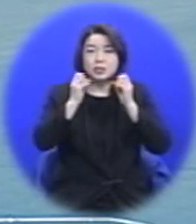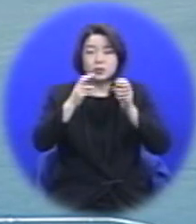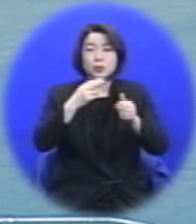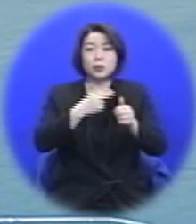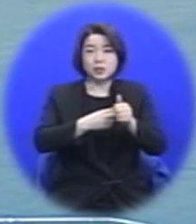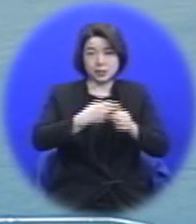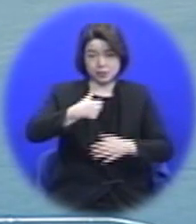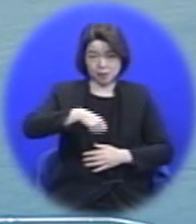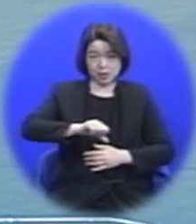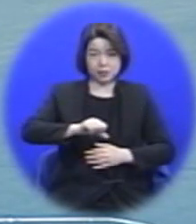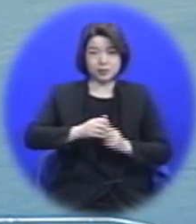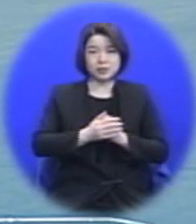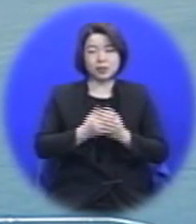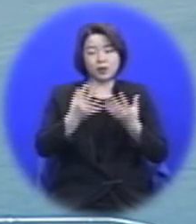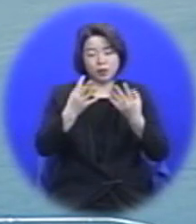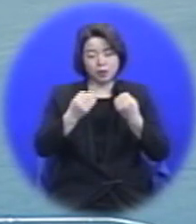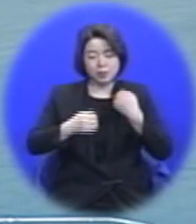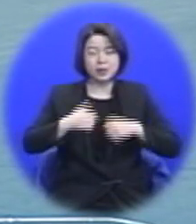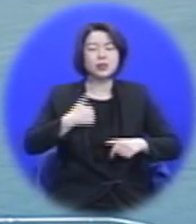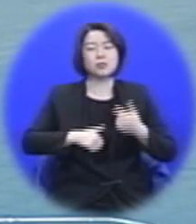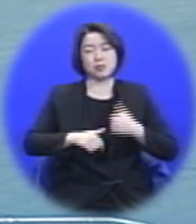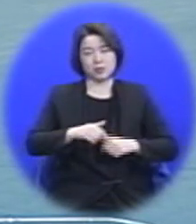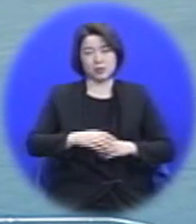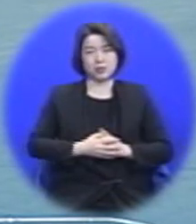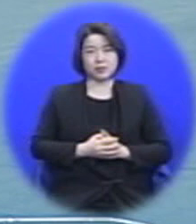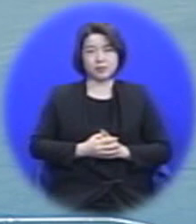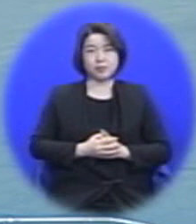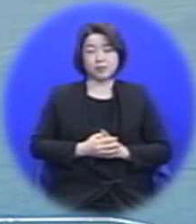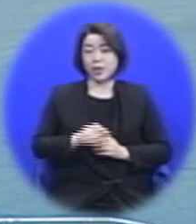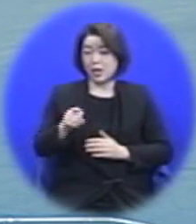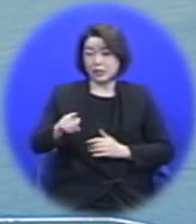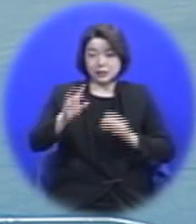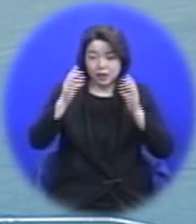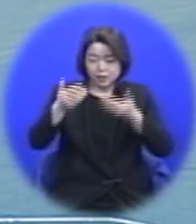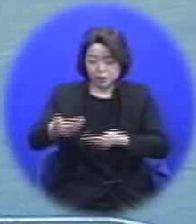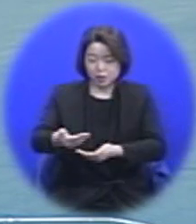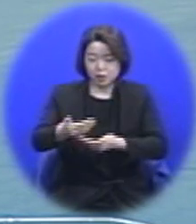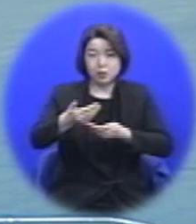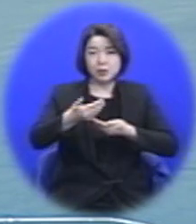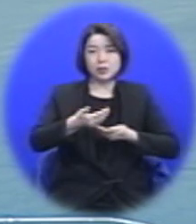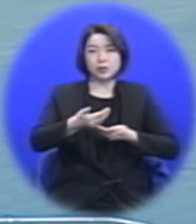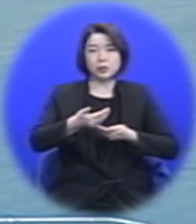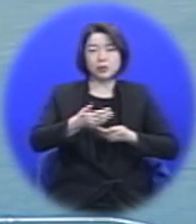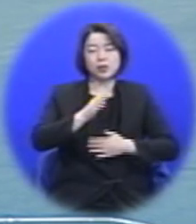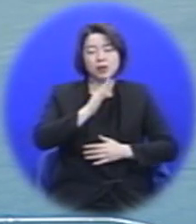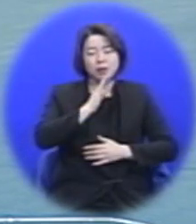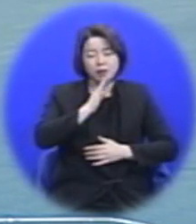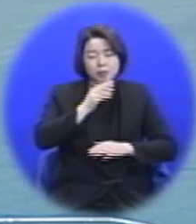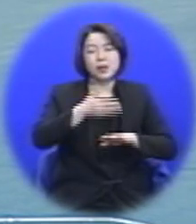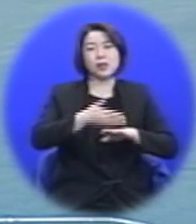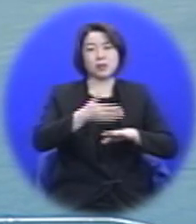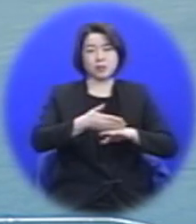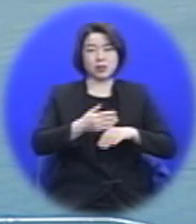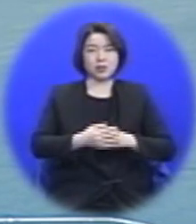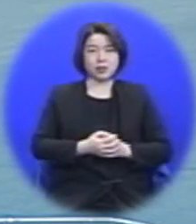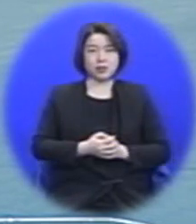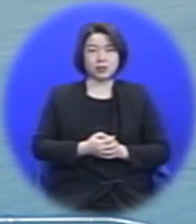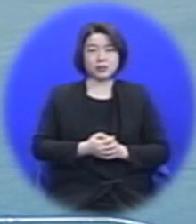아들은 얼마나 기뻐하는지, 그 아이를 받아들고 얼마나 감사하는지.